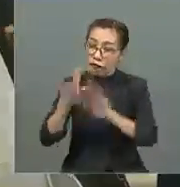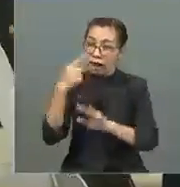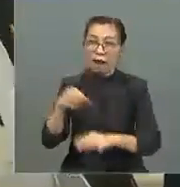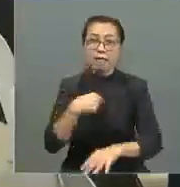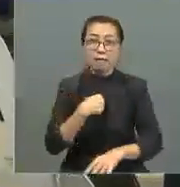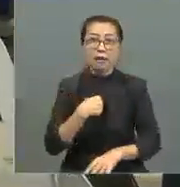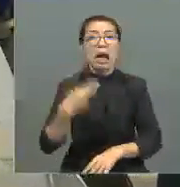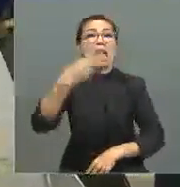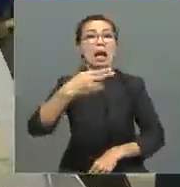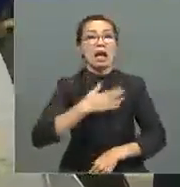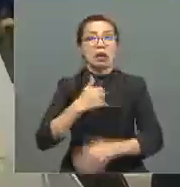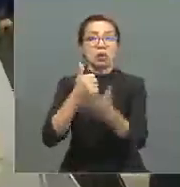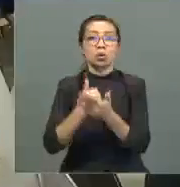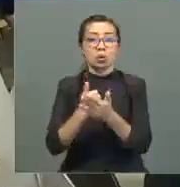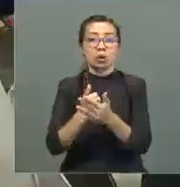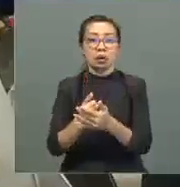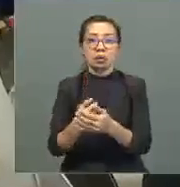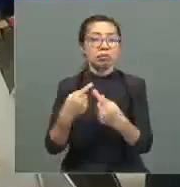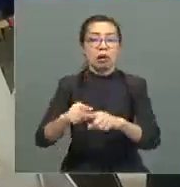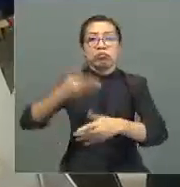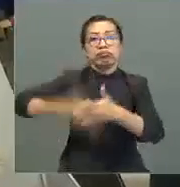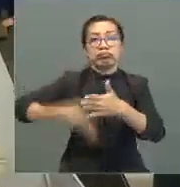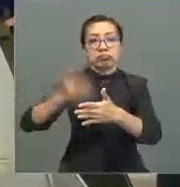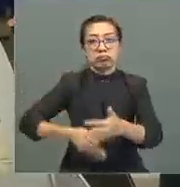หรือว่ามาอ๋อให้หลานลงแต่มันเด้งขึ้น